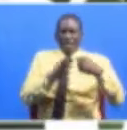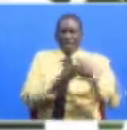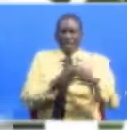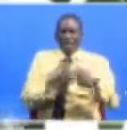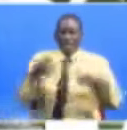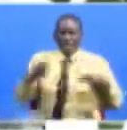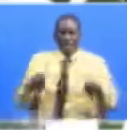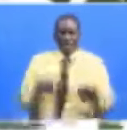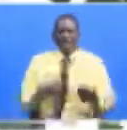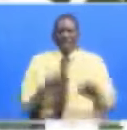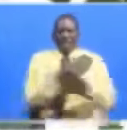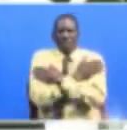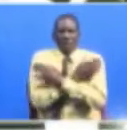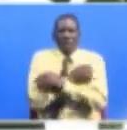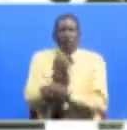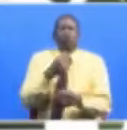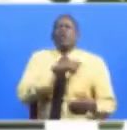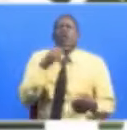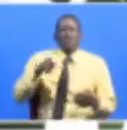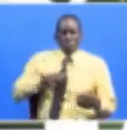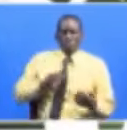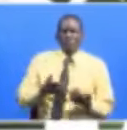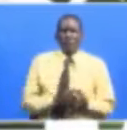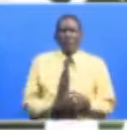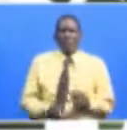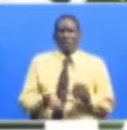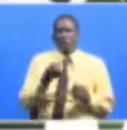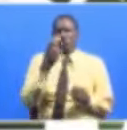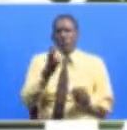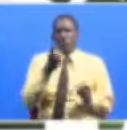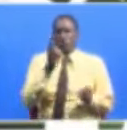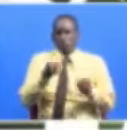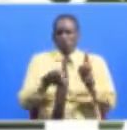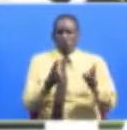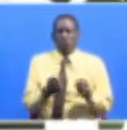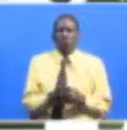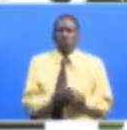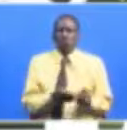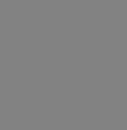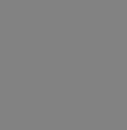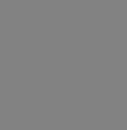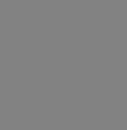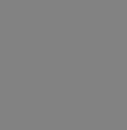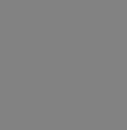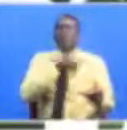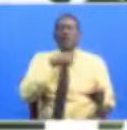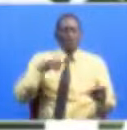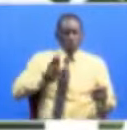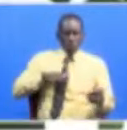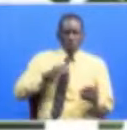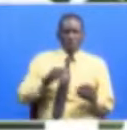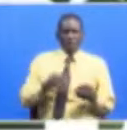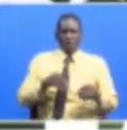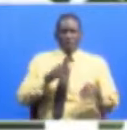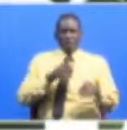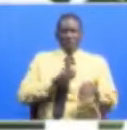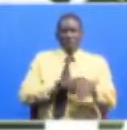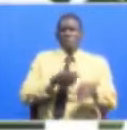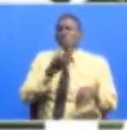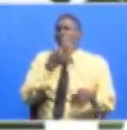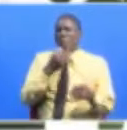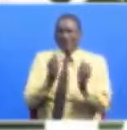marafiki amba wali jua wana Wake ni 22 wale amba wame wana Wake waki ni wae ni